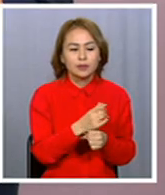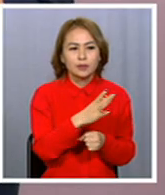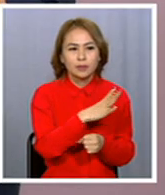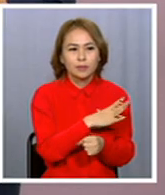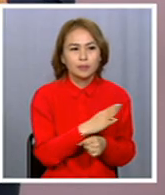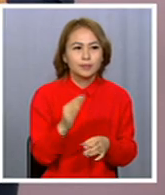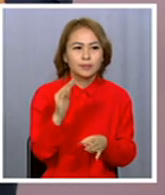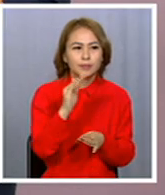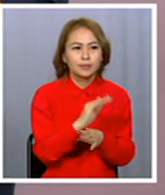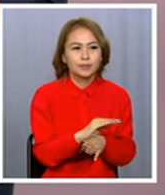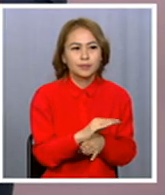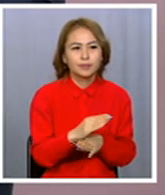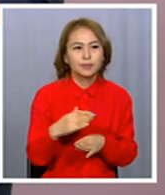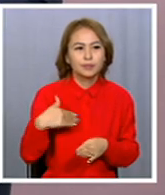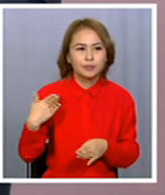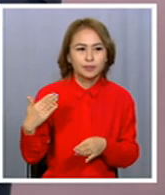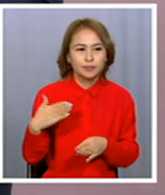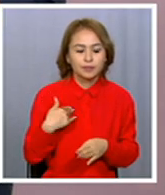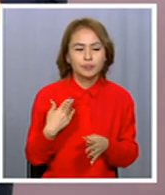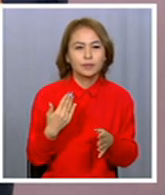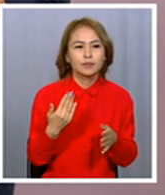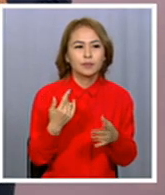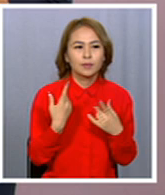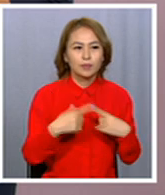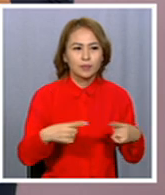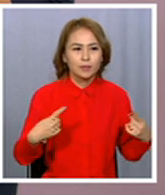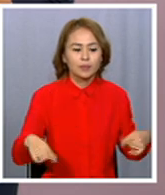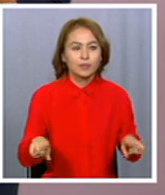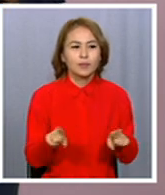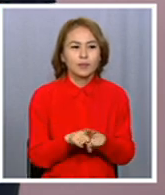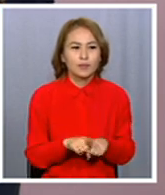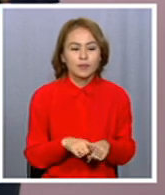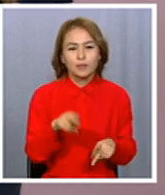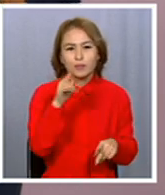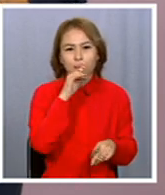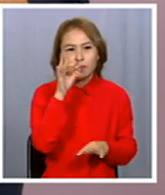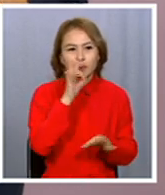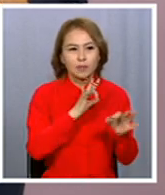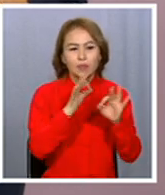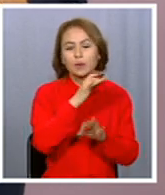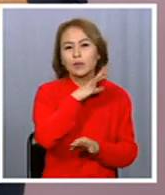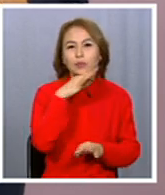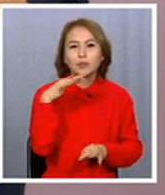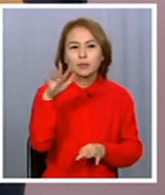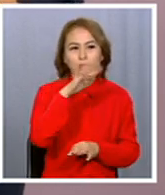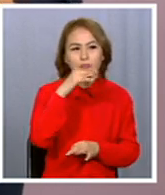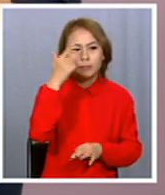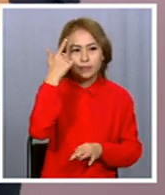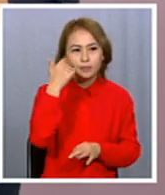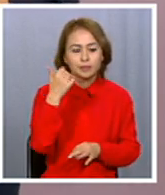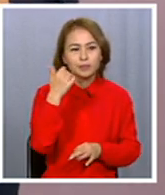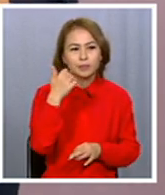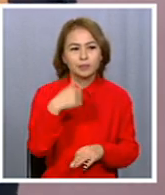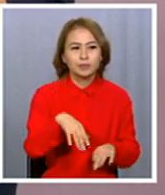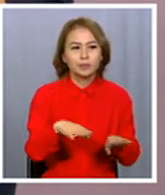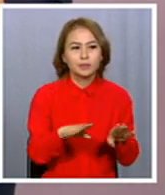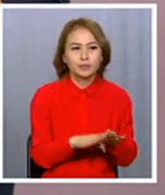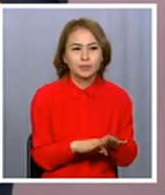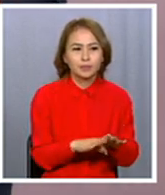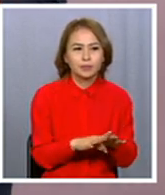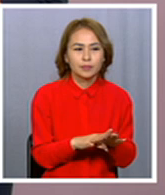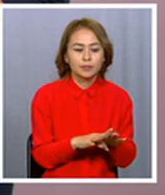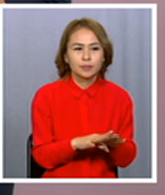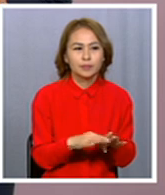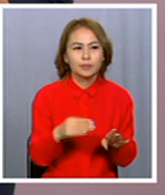де жемшіде көкөністерде балалар дәрумендер көп екенін білесіңдер, Яғни біз осындай